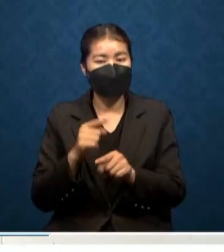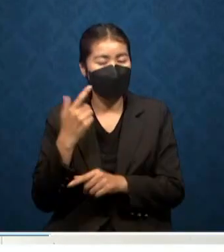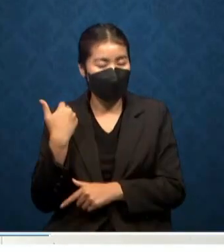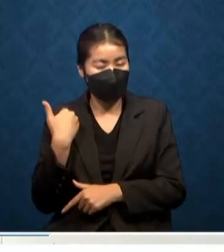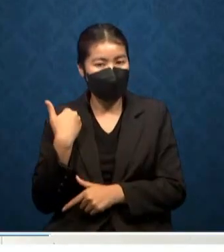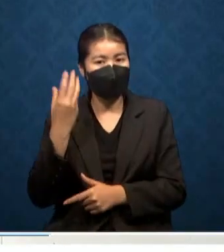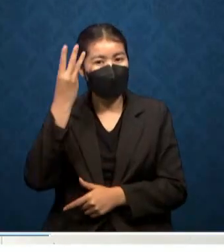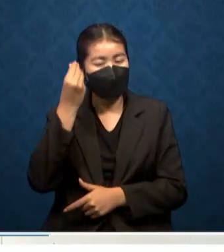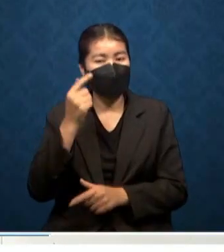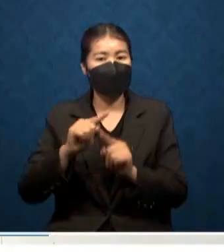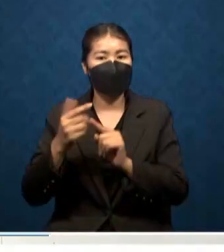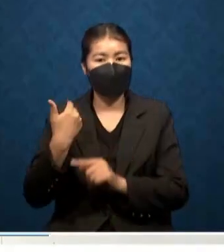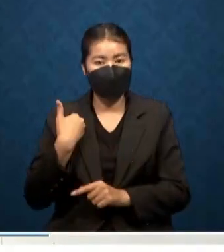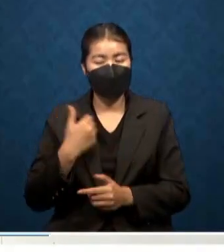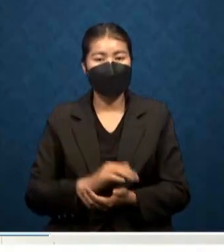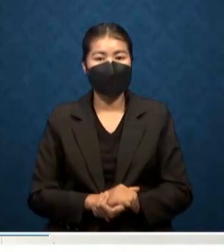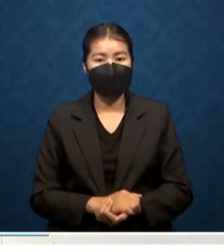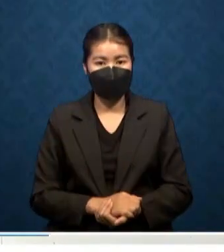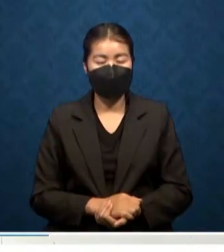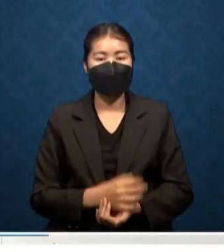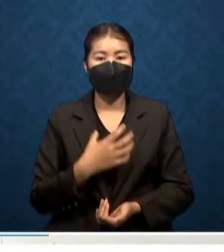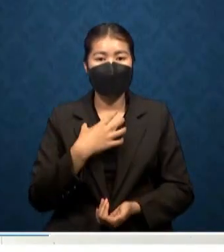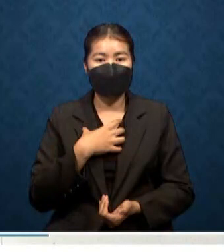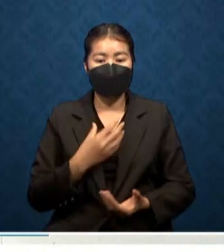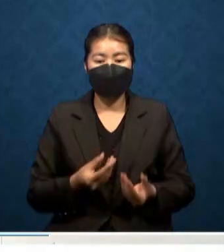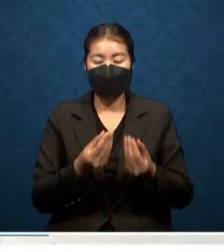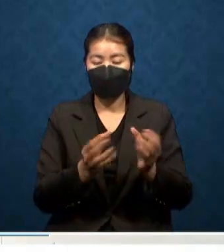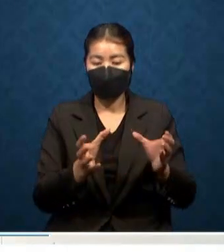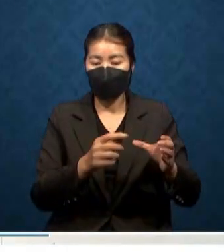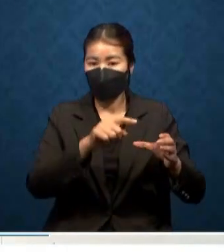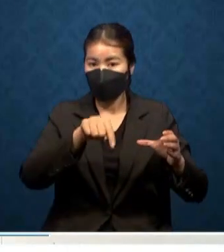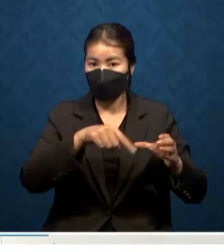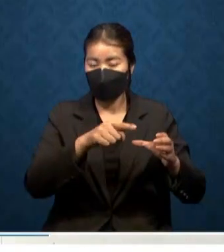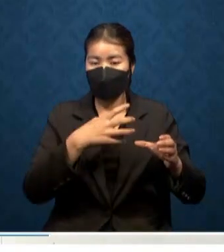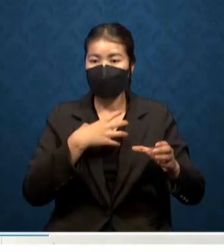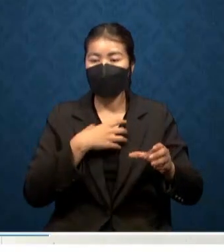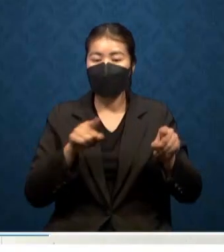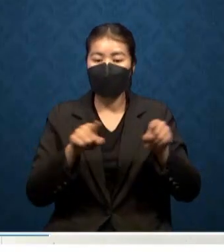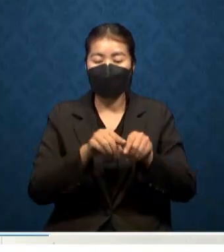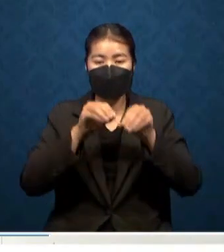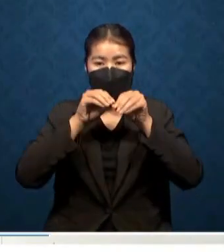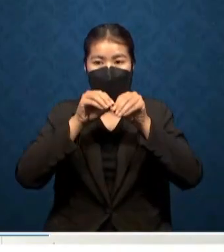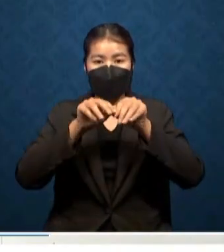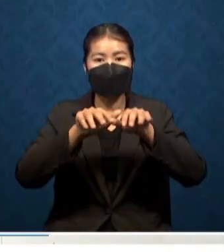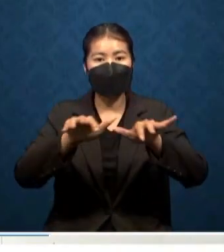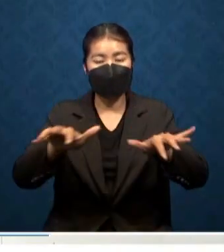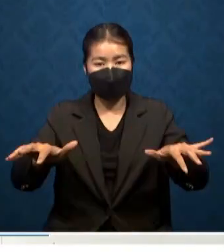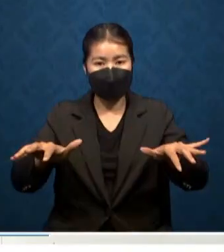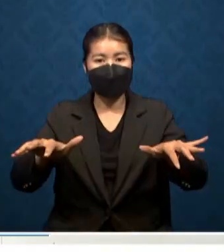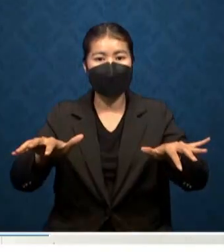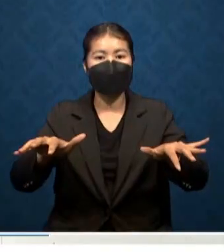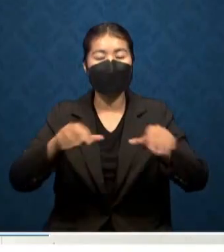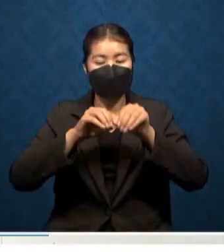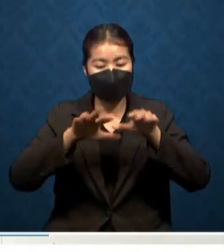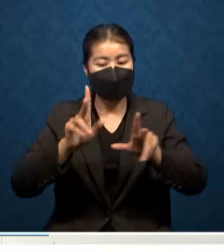กลไกที่เรากำลังทำอยู่ก็คือว่าทำให้คนกลุ่มนี้นะครับได้สามารถที่จะขยายพื้นที่นะครับได้มีบทบาทมากขึ้นนะครับ